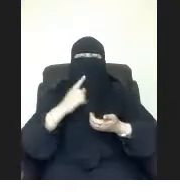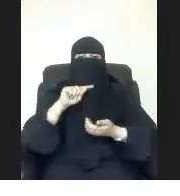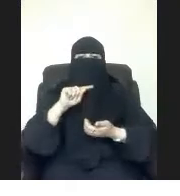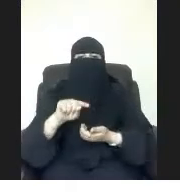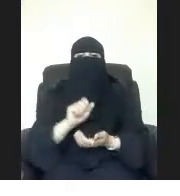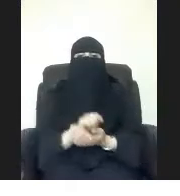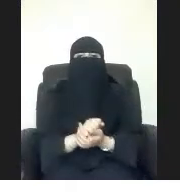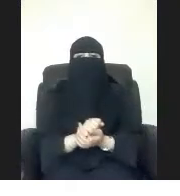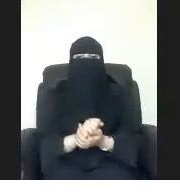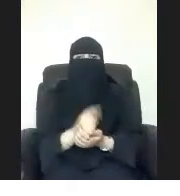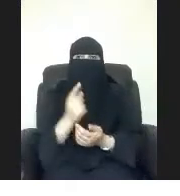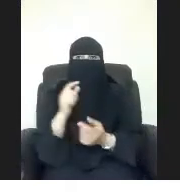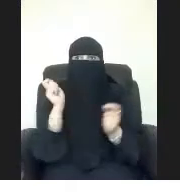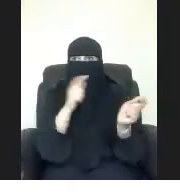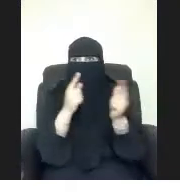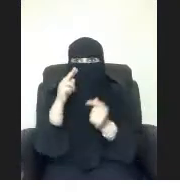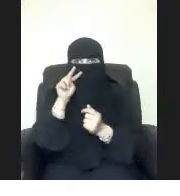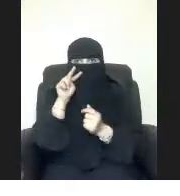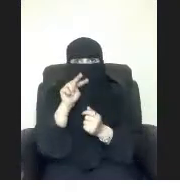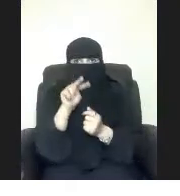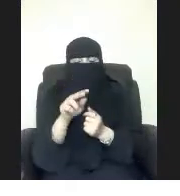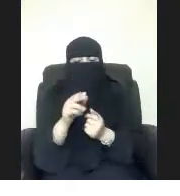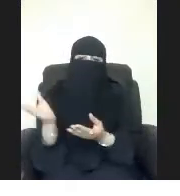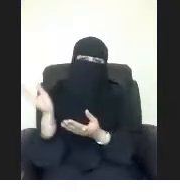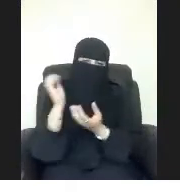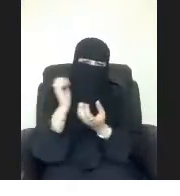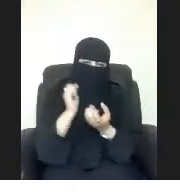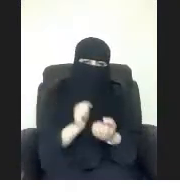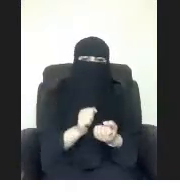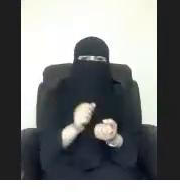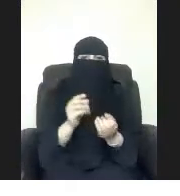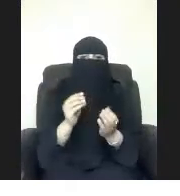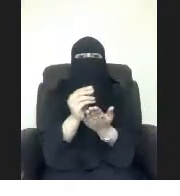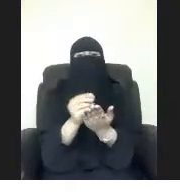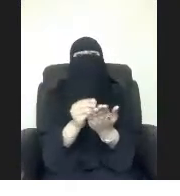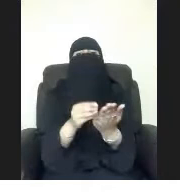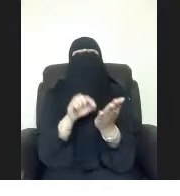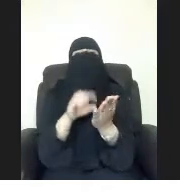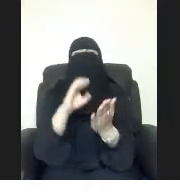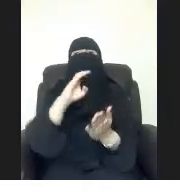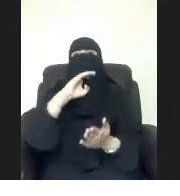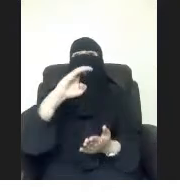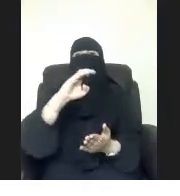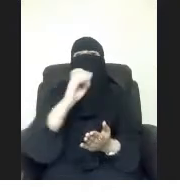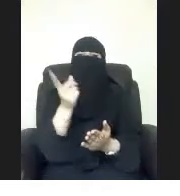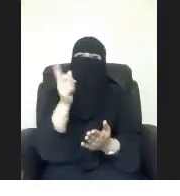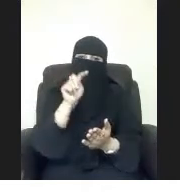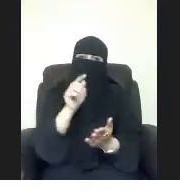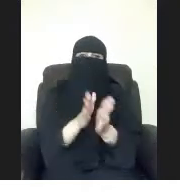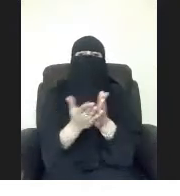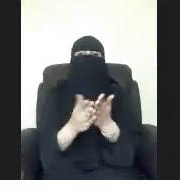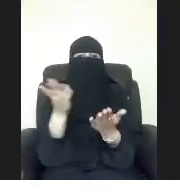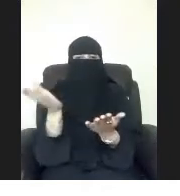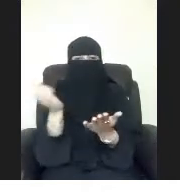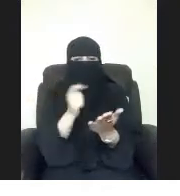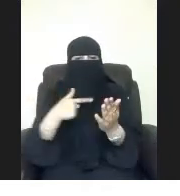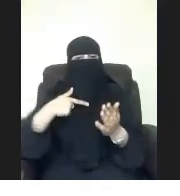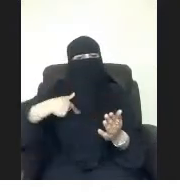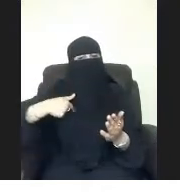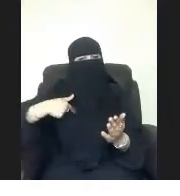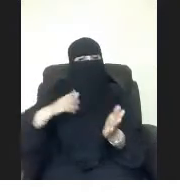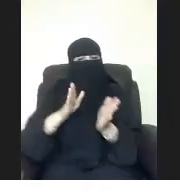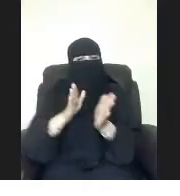وبالإشارة إلى ذلك تم إرفاق المرجع للإجابة. هنا هذا